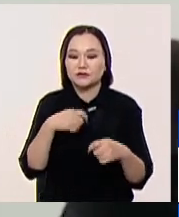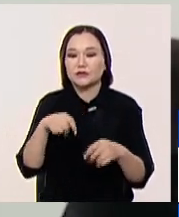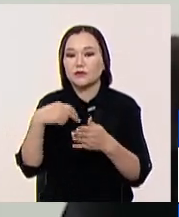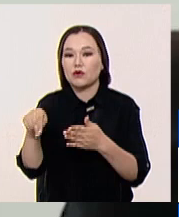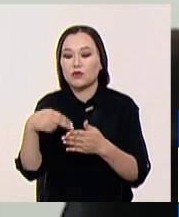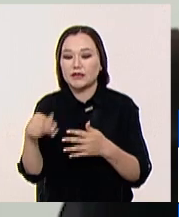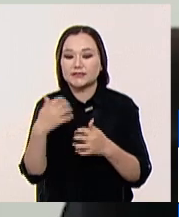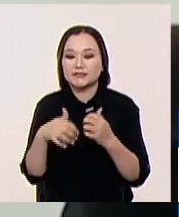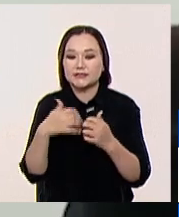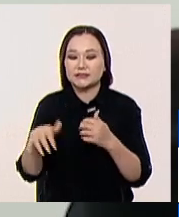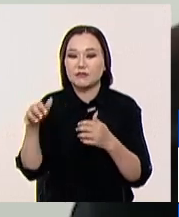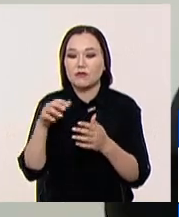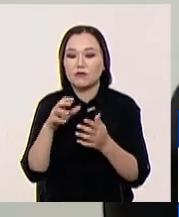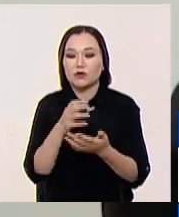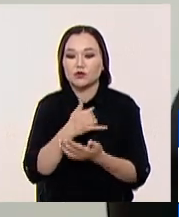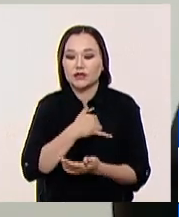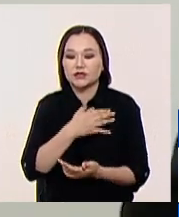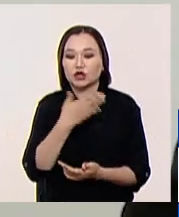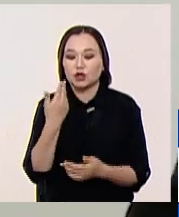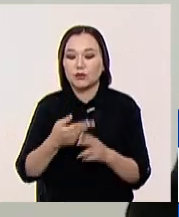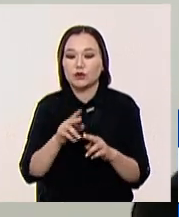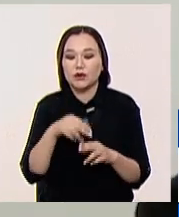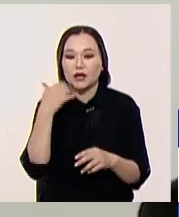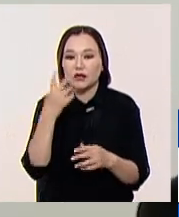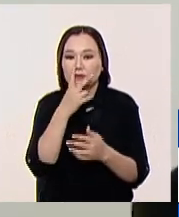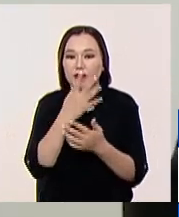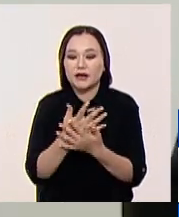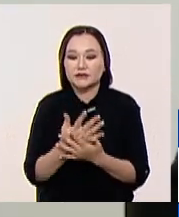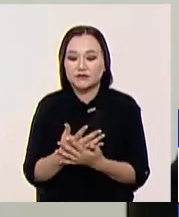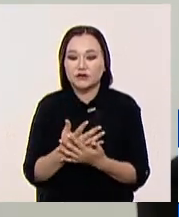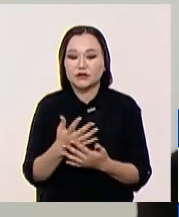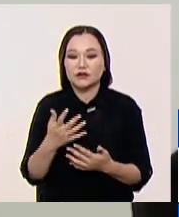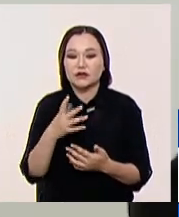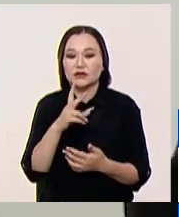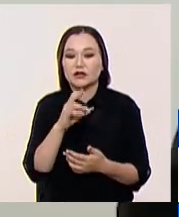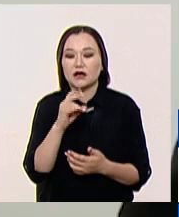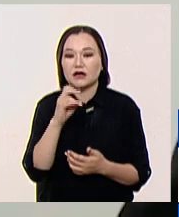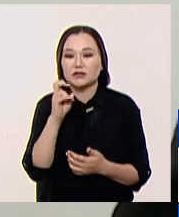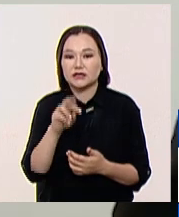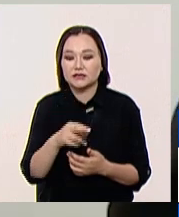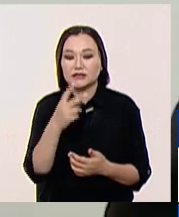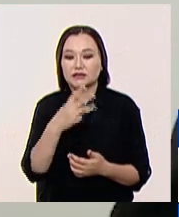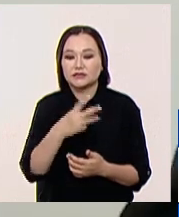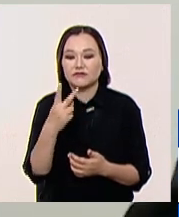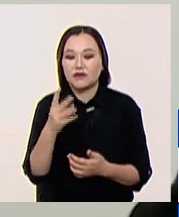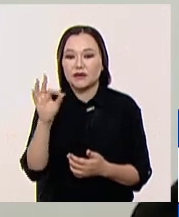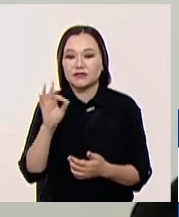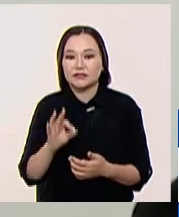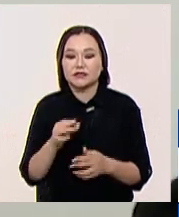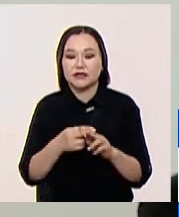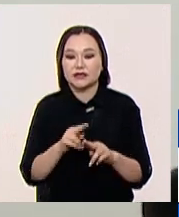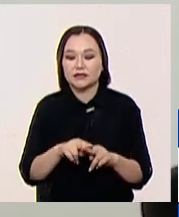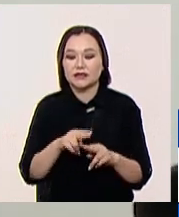данных машкомплектов и нашим заводом нет. Поэтому, когда они показывают локализацию и говорят, локализация, например, 32%,